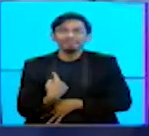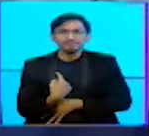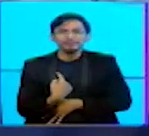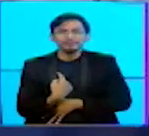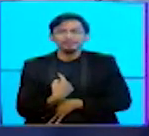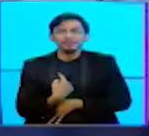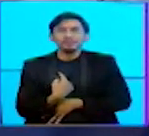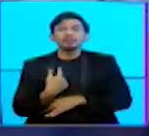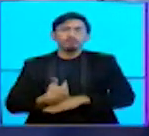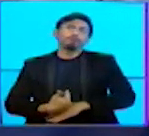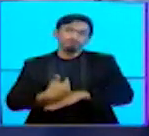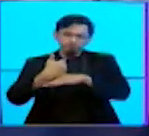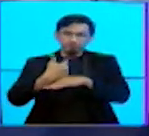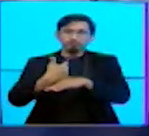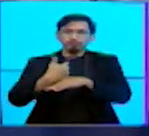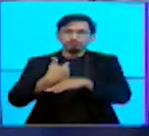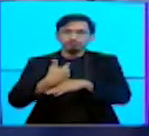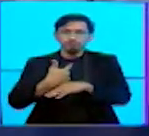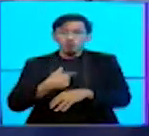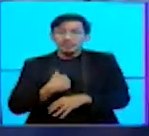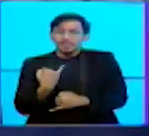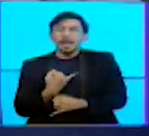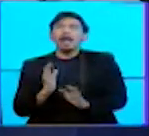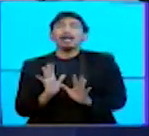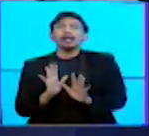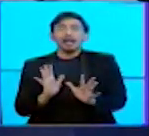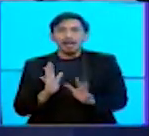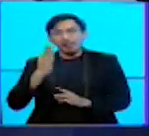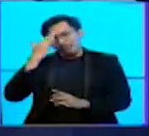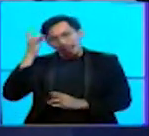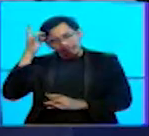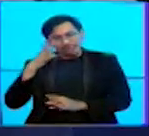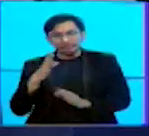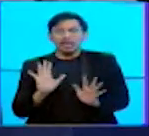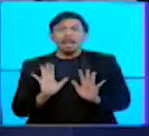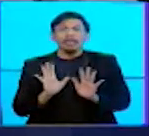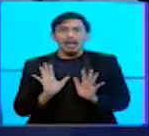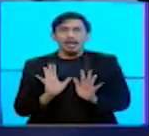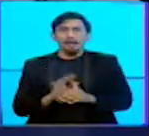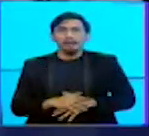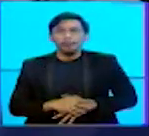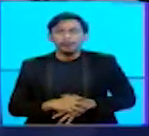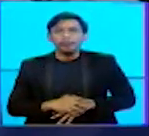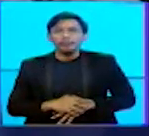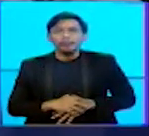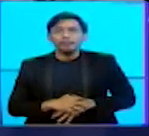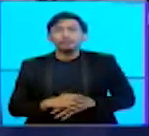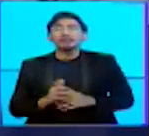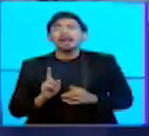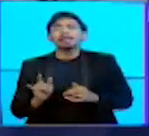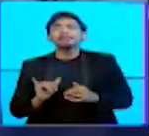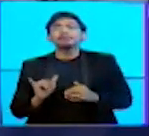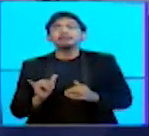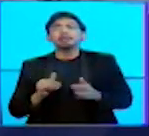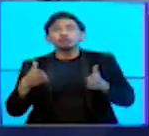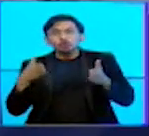divideokan, kami juga tidak mau disalahkan sebagai kepala desa untuk khususnya ke blog dan umumnya mungkin